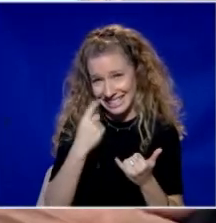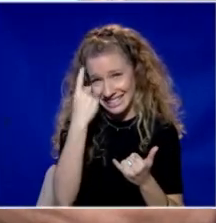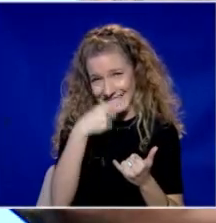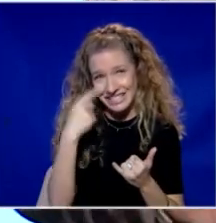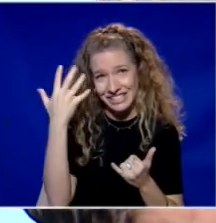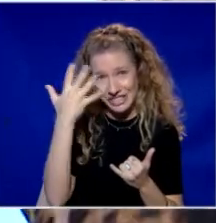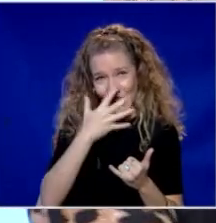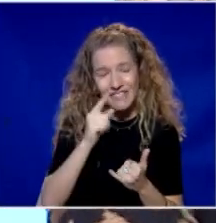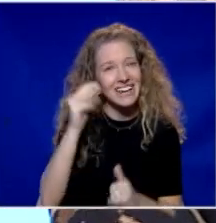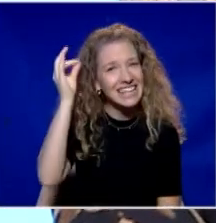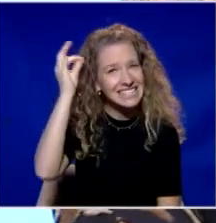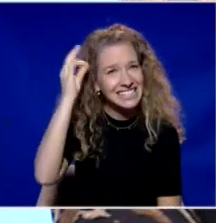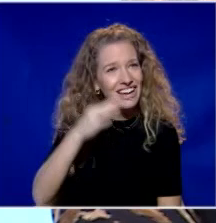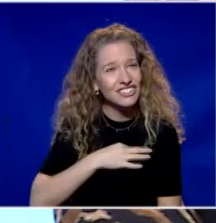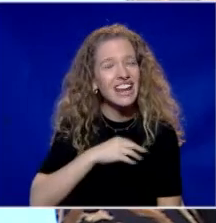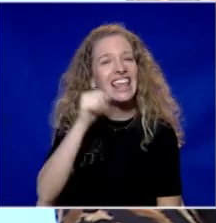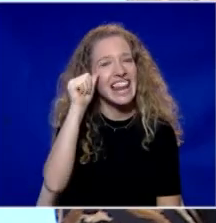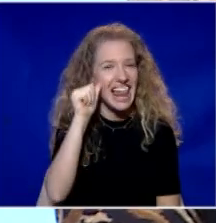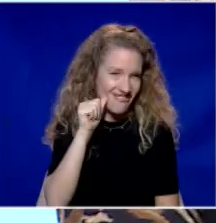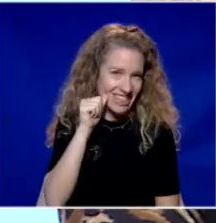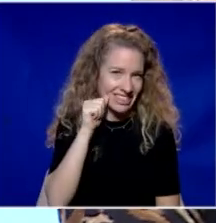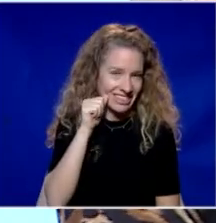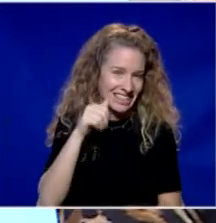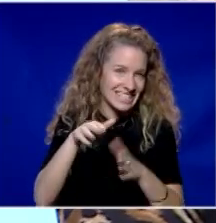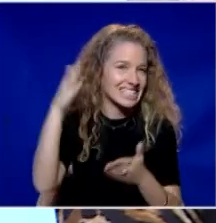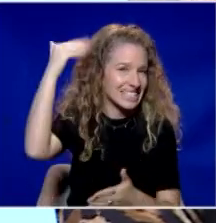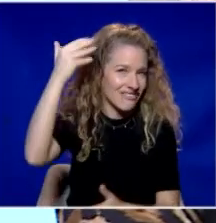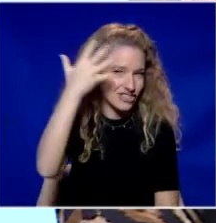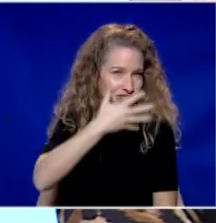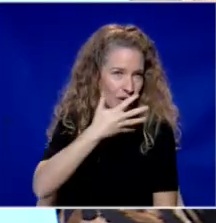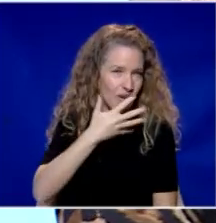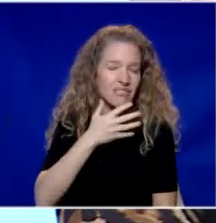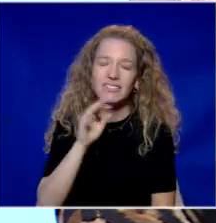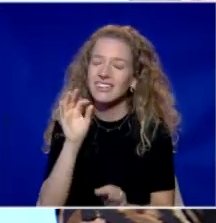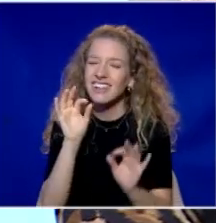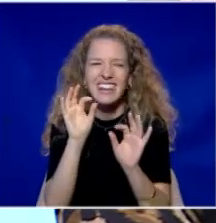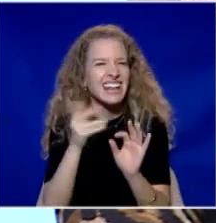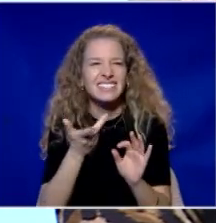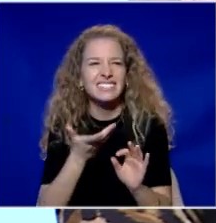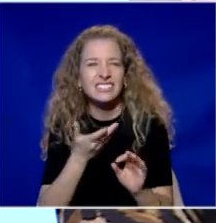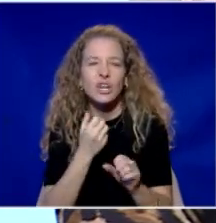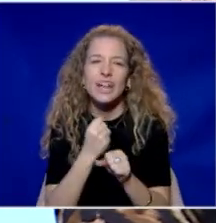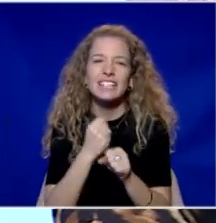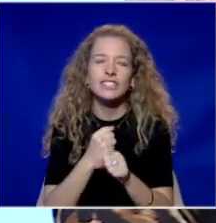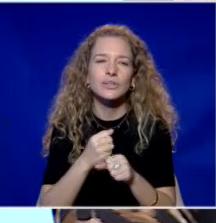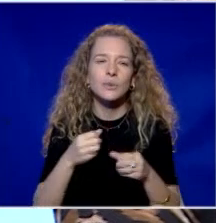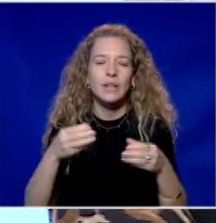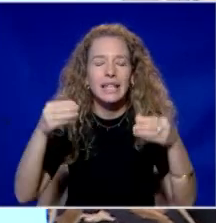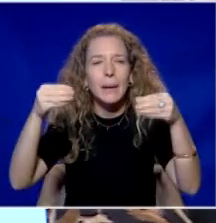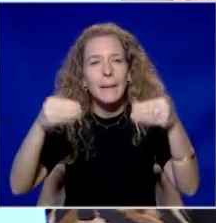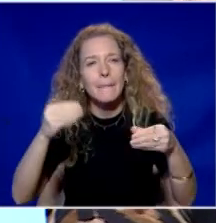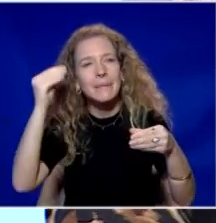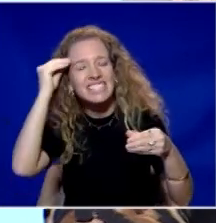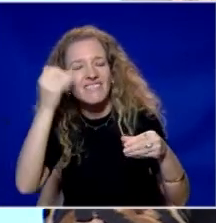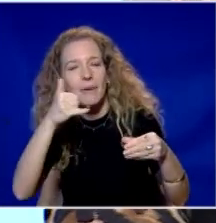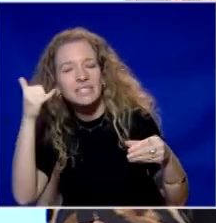אבל הצער שלי לבן. כך שאף אחד לא יעשה לי מצבה מזהב. מה הוא יגיד ומה טוב,